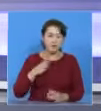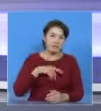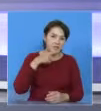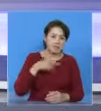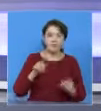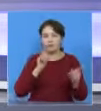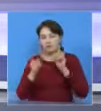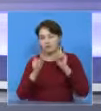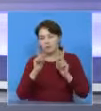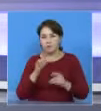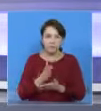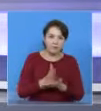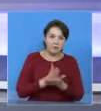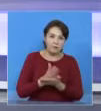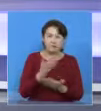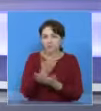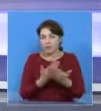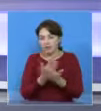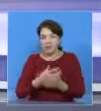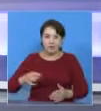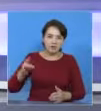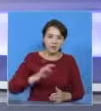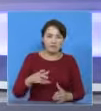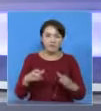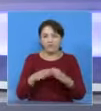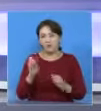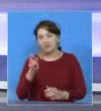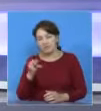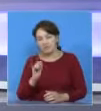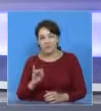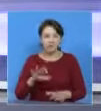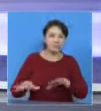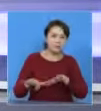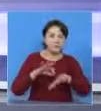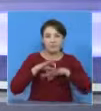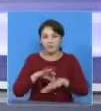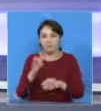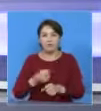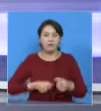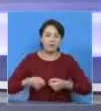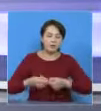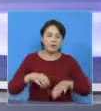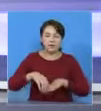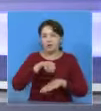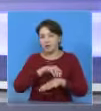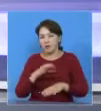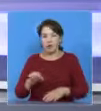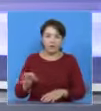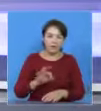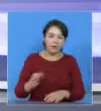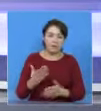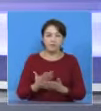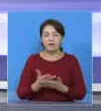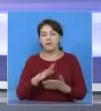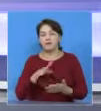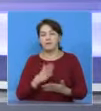на заседании Бюро политического совета регионального филиала партии. Мероприятие прошло под председательством акима области Ондасына